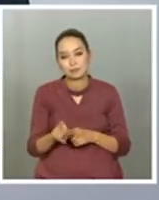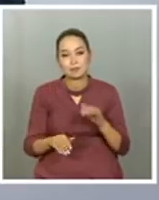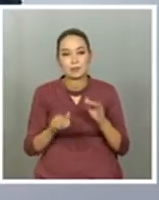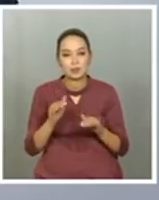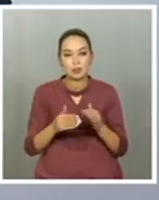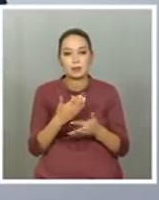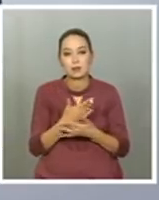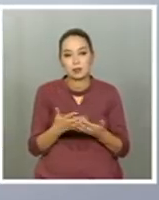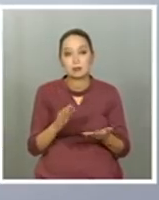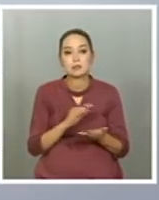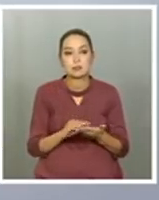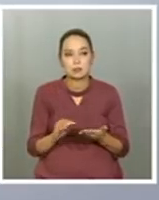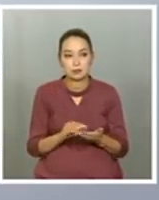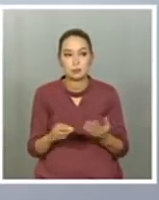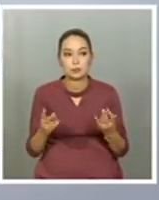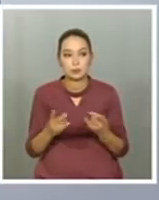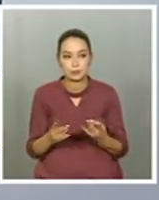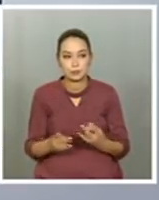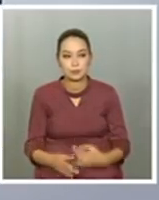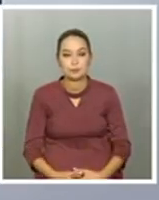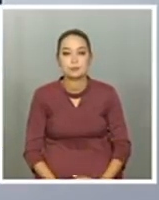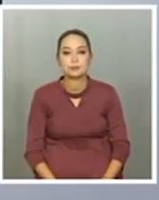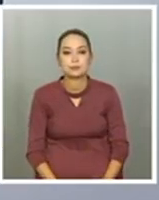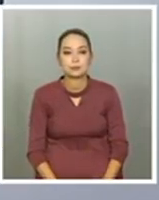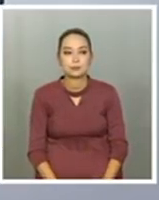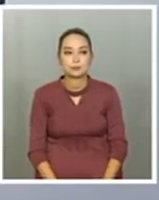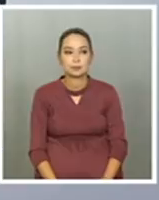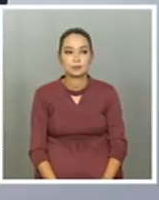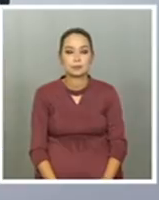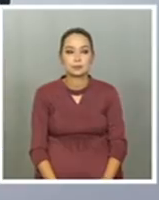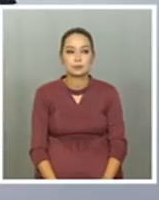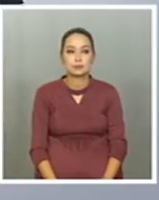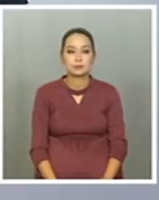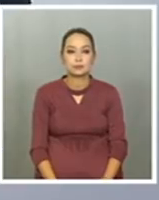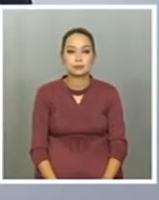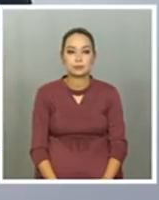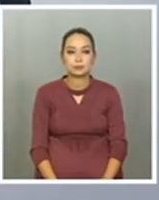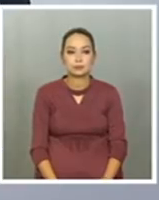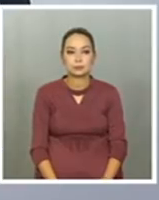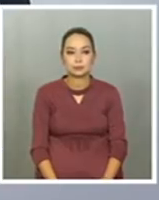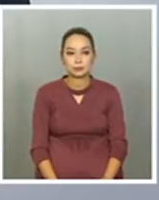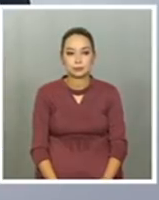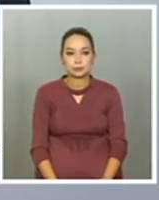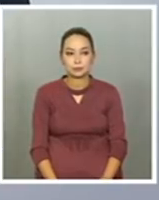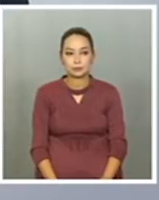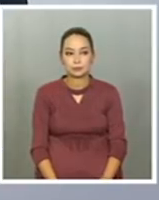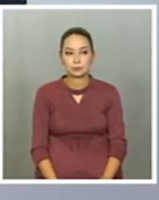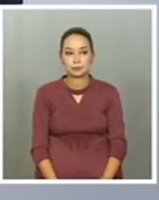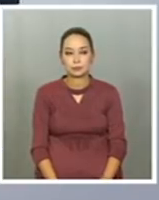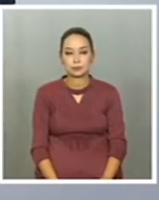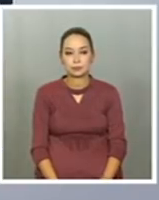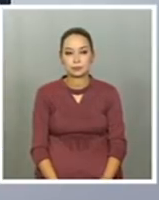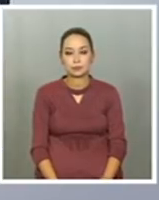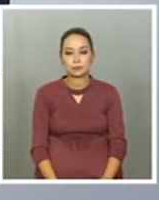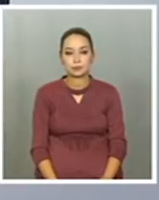хлор молекуласы 2,26 көбейтілген оның 23 дәрежесі, табу керек бізге металды.